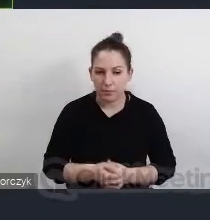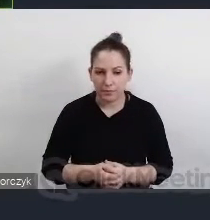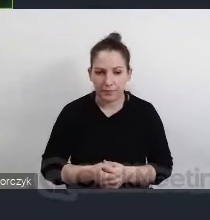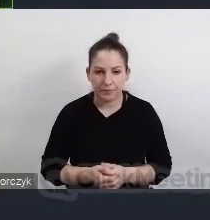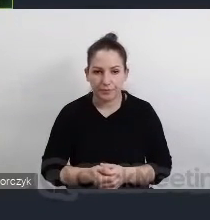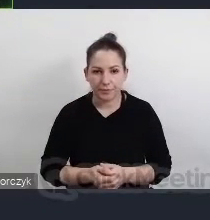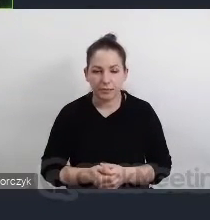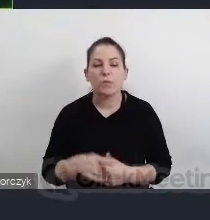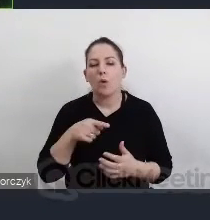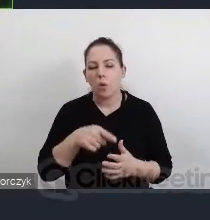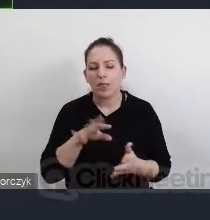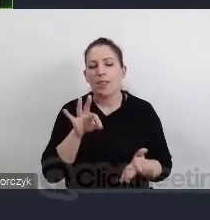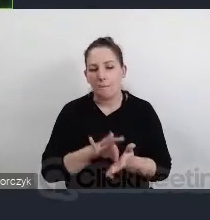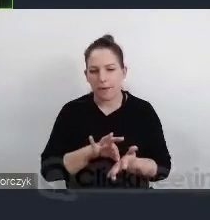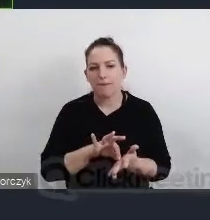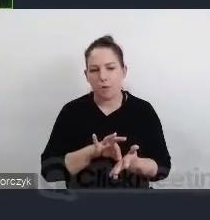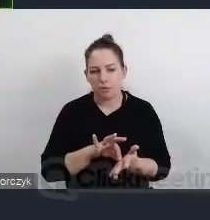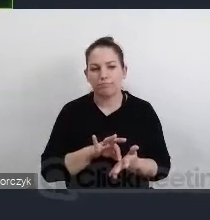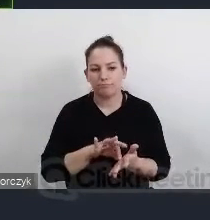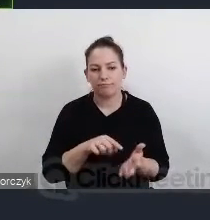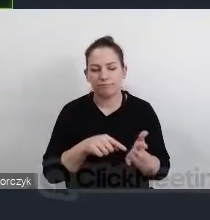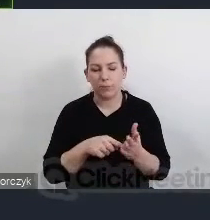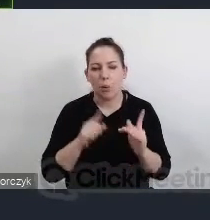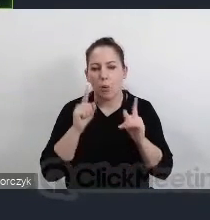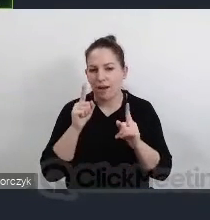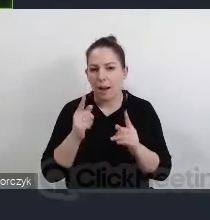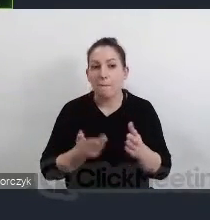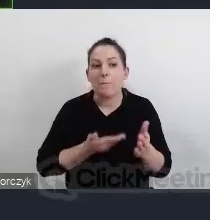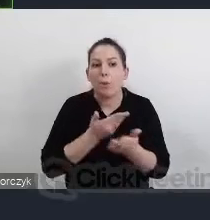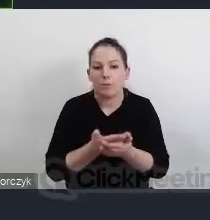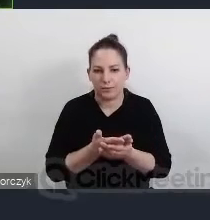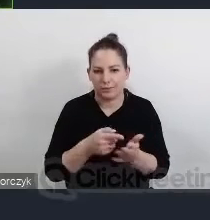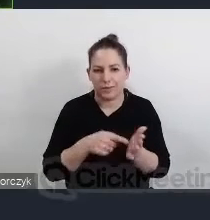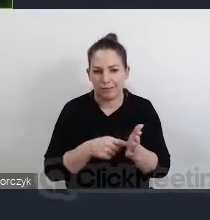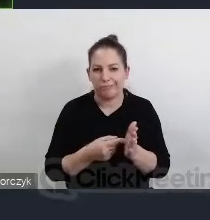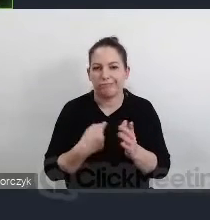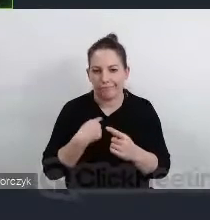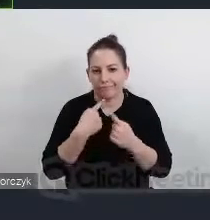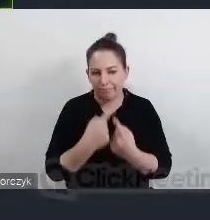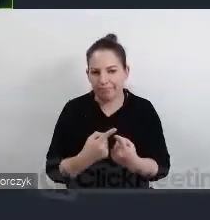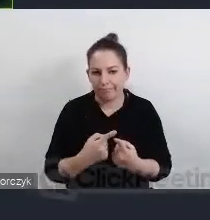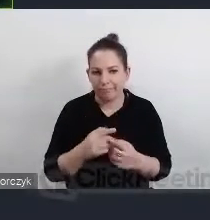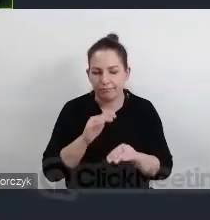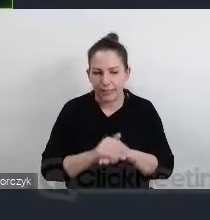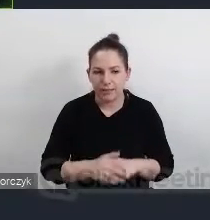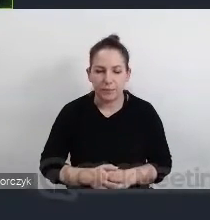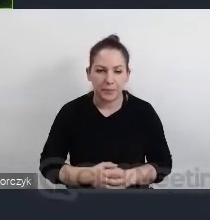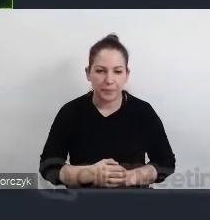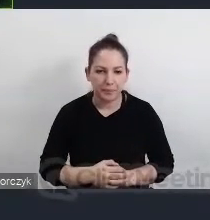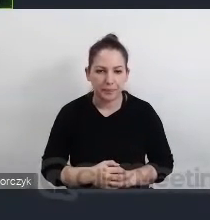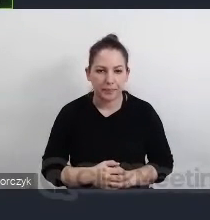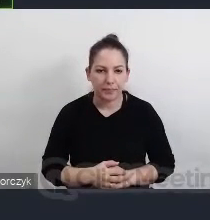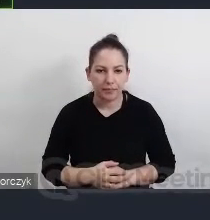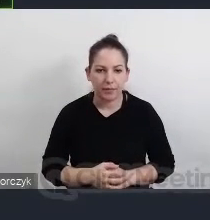I to na pewno tutaj tą uwagę, tą propozycję podziela.